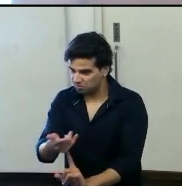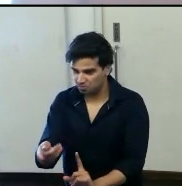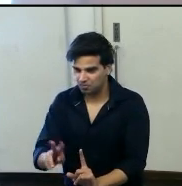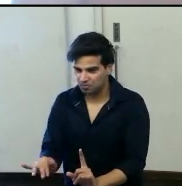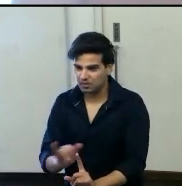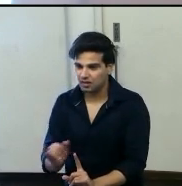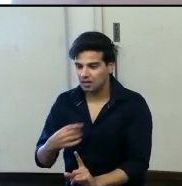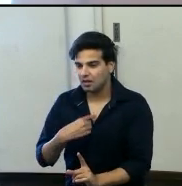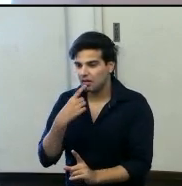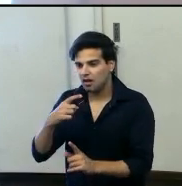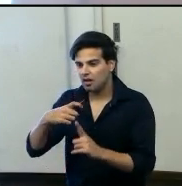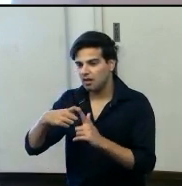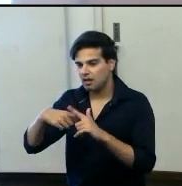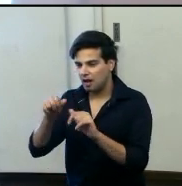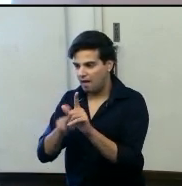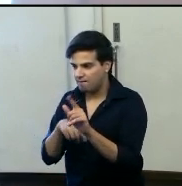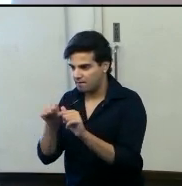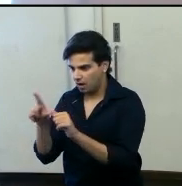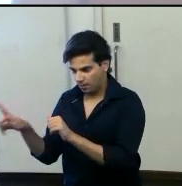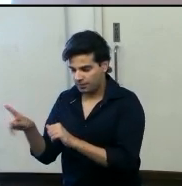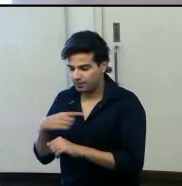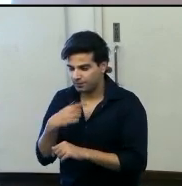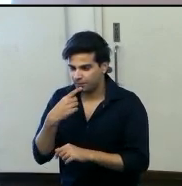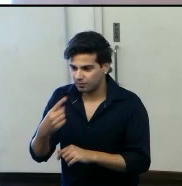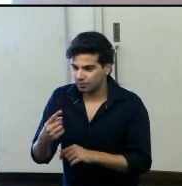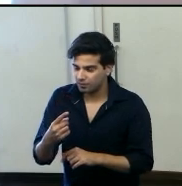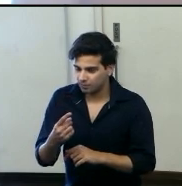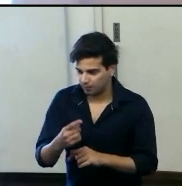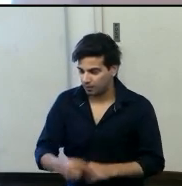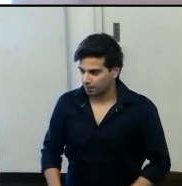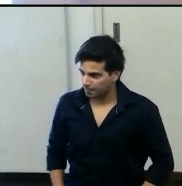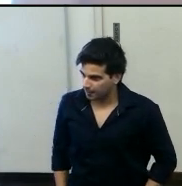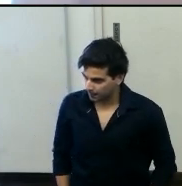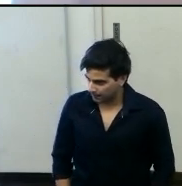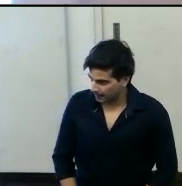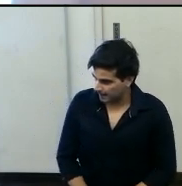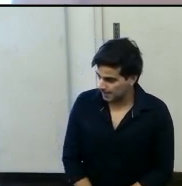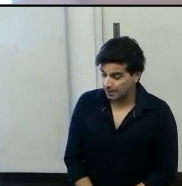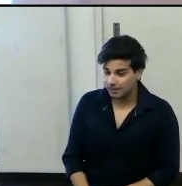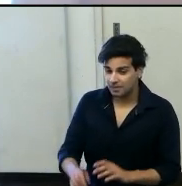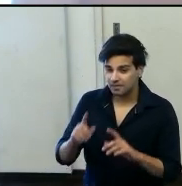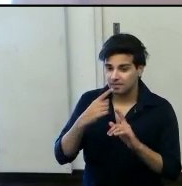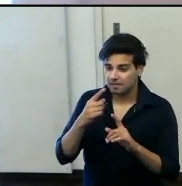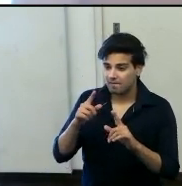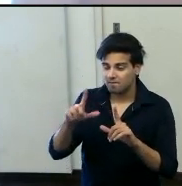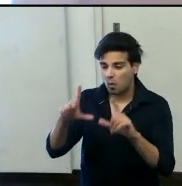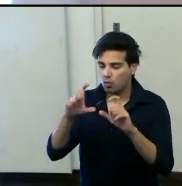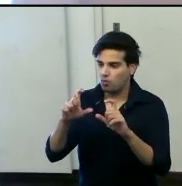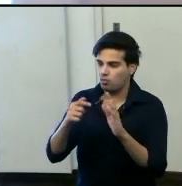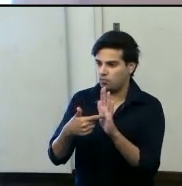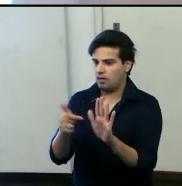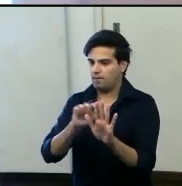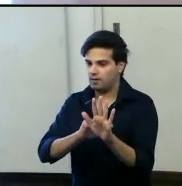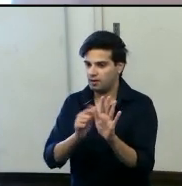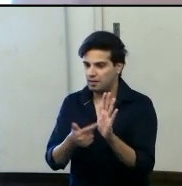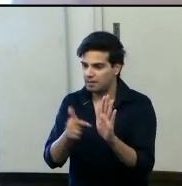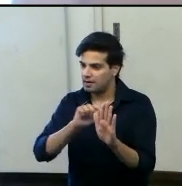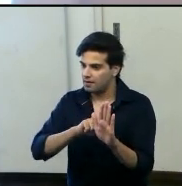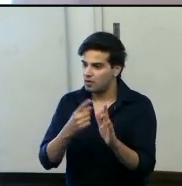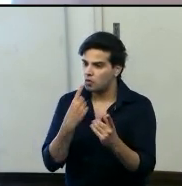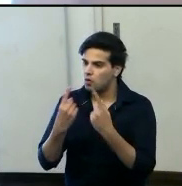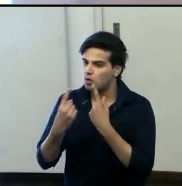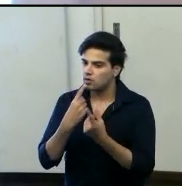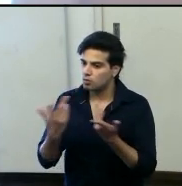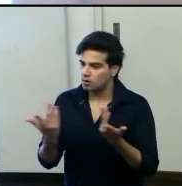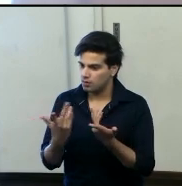Jaina Kavya. ಈ ಥರ ಅದ್ಭುತವಾಗಿರುವಂಥ ಒಂದು ಇಮೇಜ್, ಮೆಟಫರ್ ಟು ಟಾಕ್